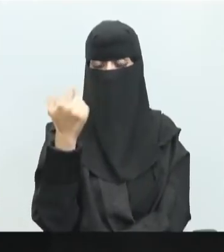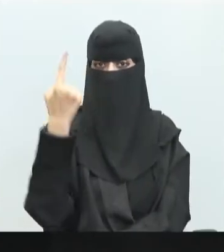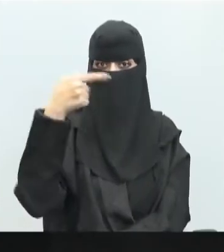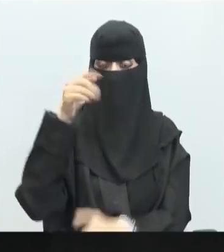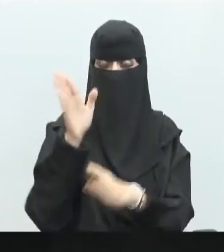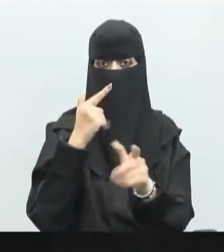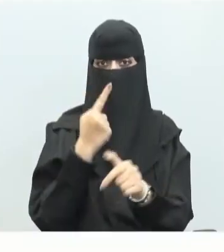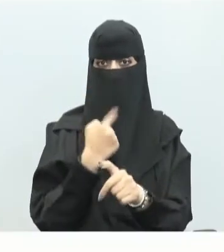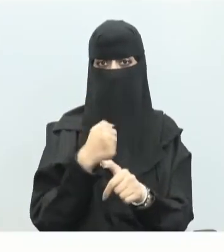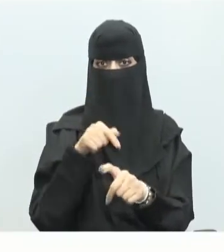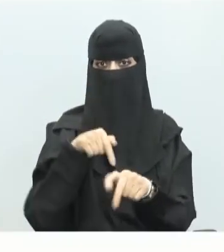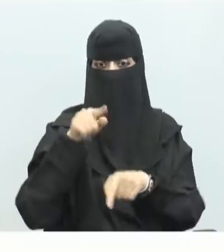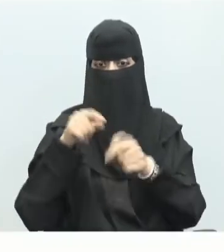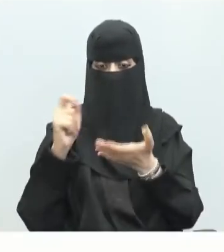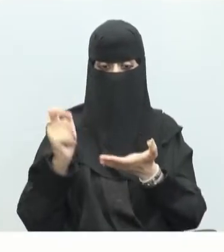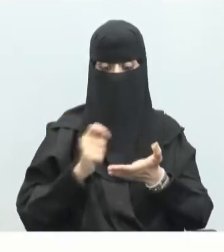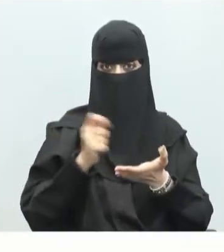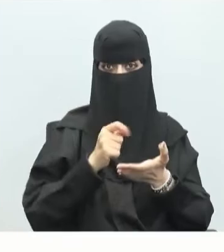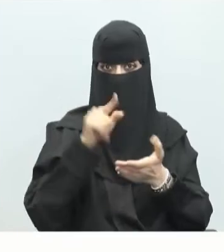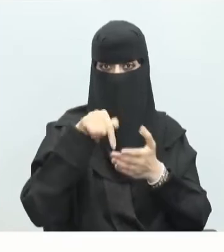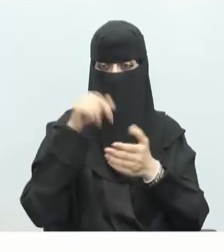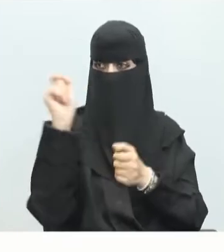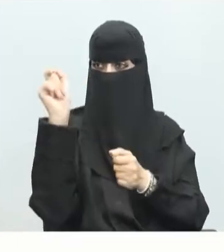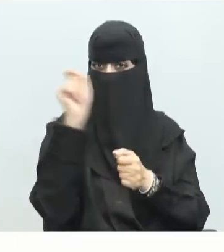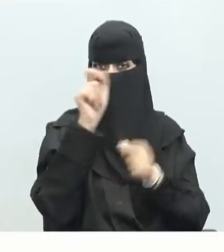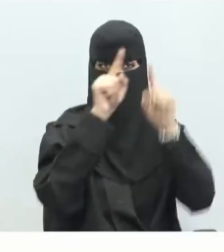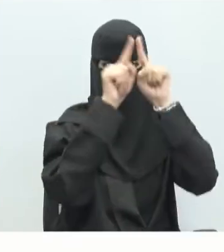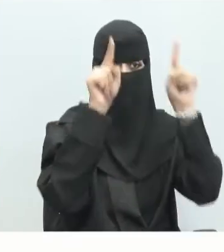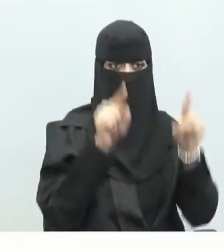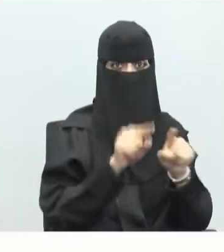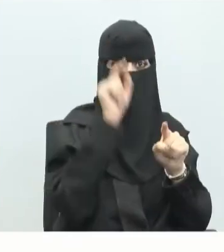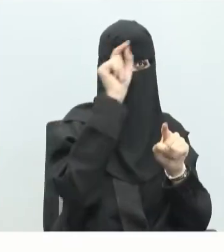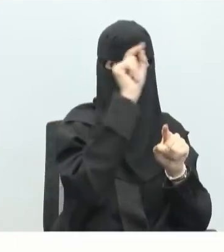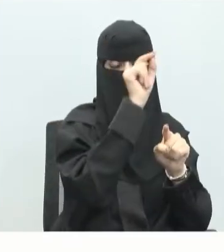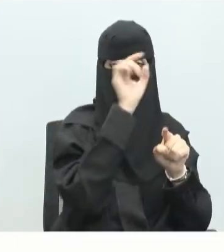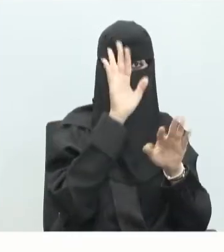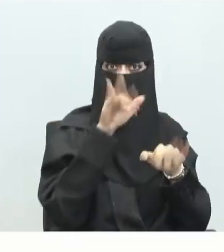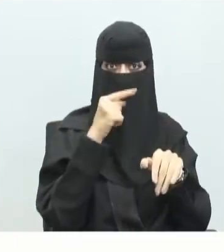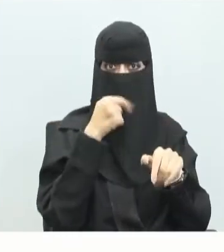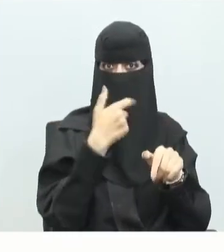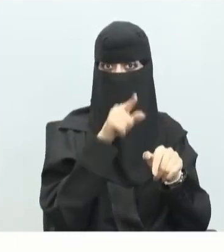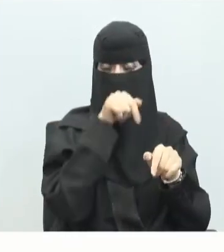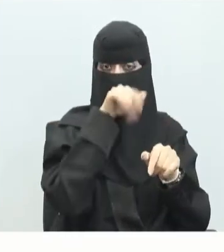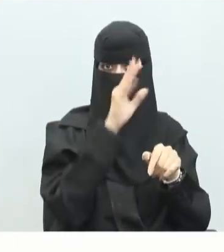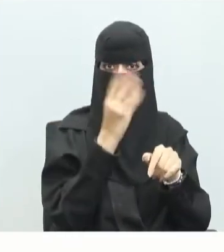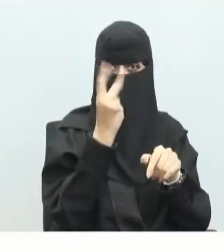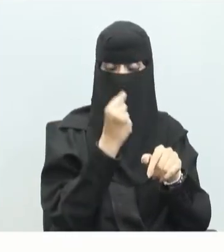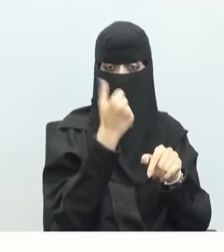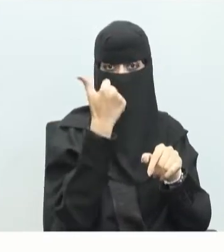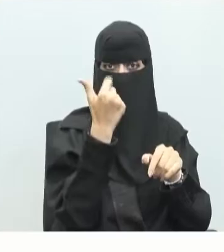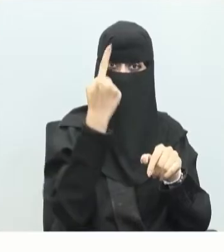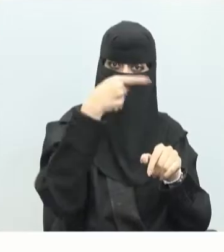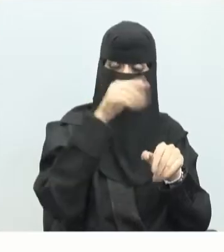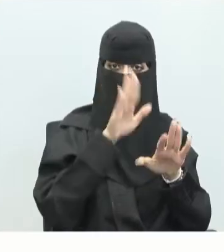اريد ان امرر قلمي على العدد المنقط هنا لاحظته يوجد لديه العدد 16